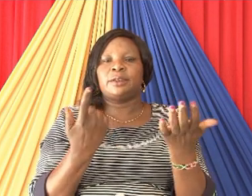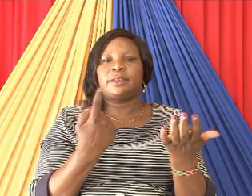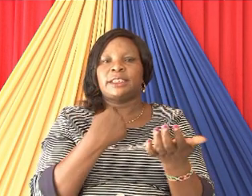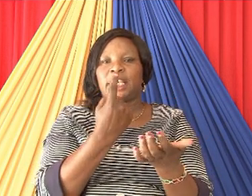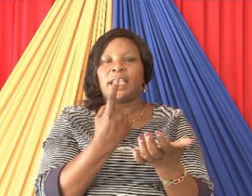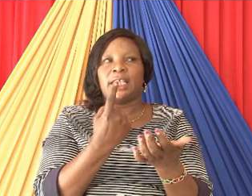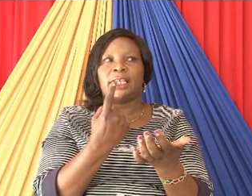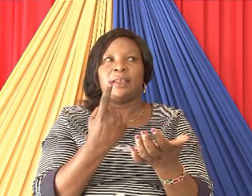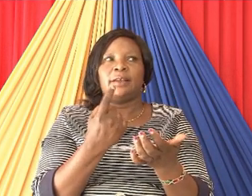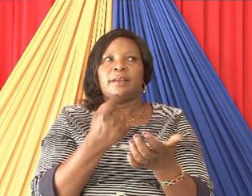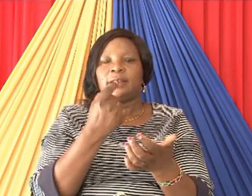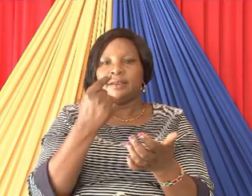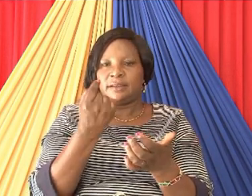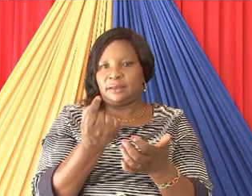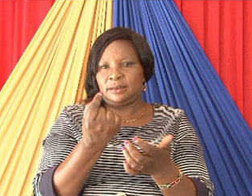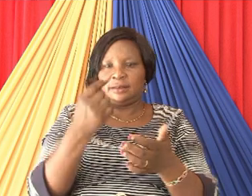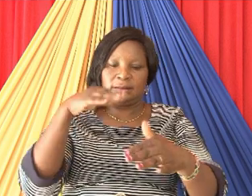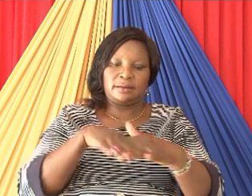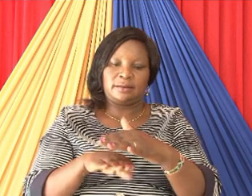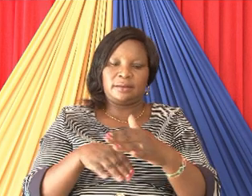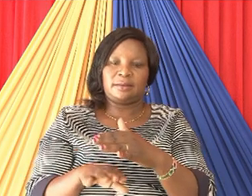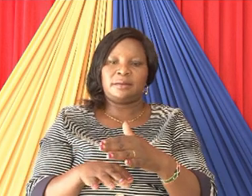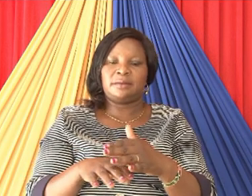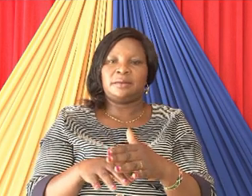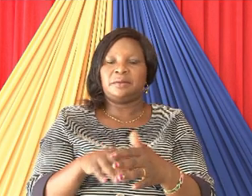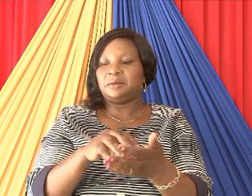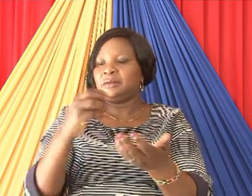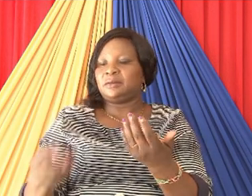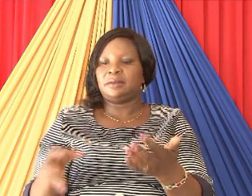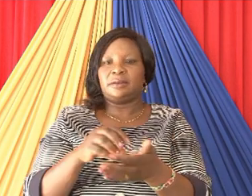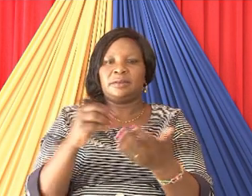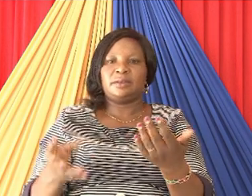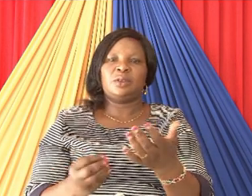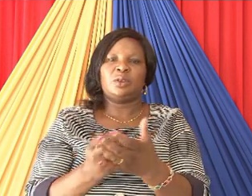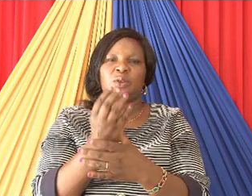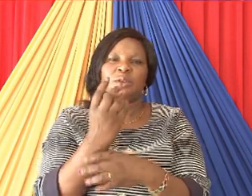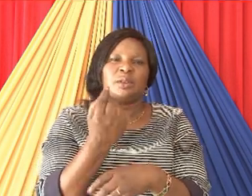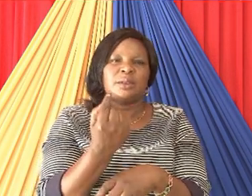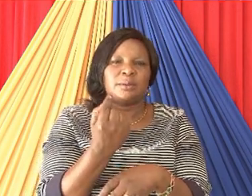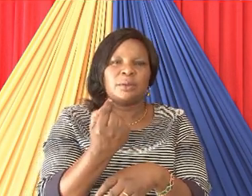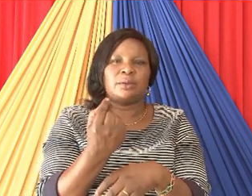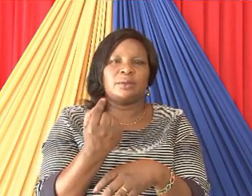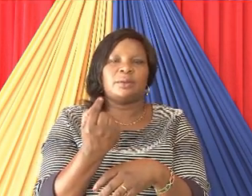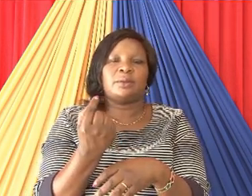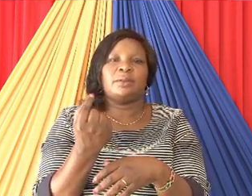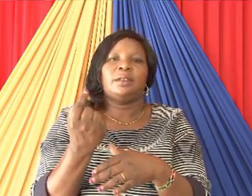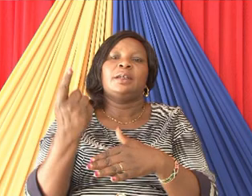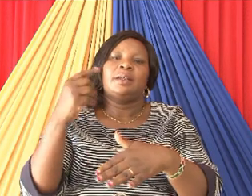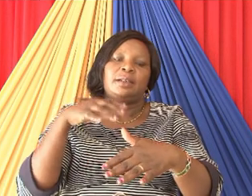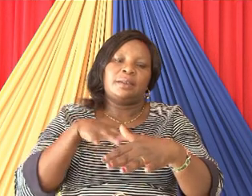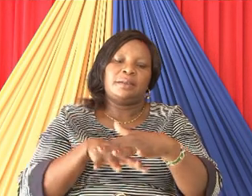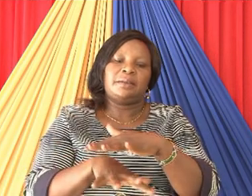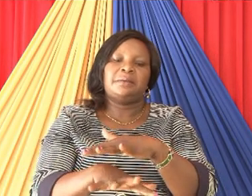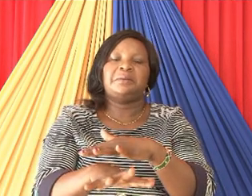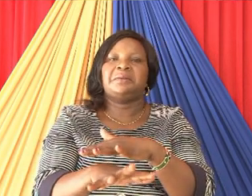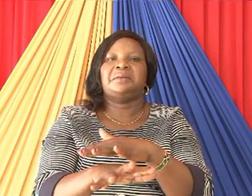mbegu zilianguka na zikamea kidogo, lakini chini, kwa maana kulikuwa ni jiwe, mizizi haikuenda